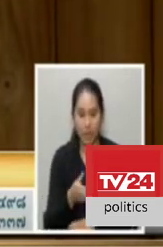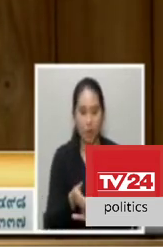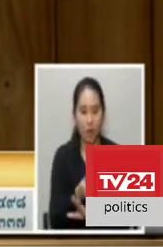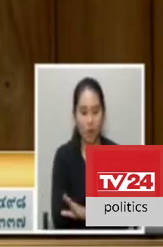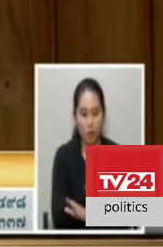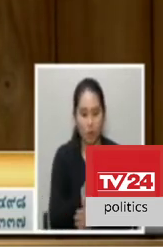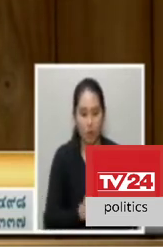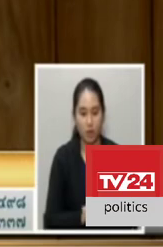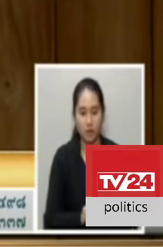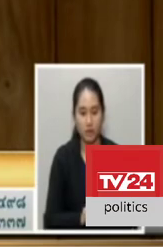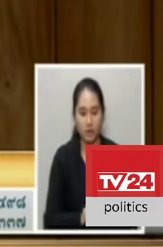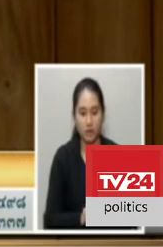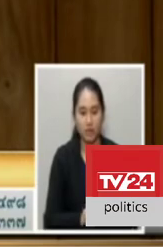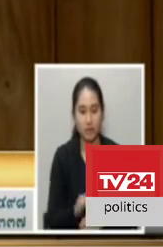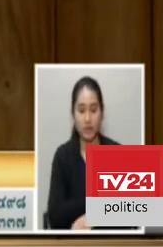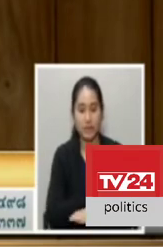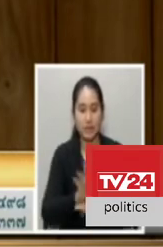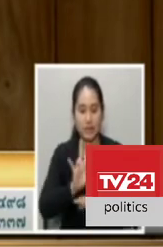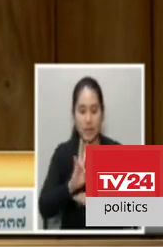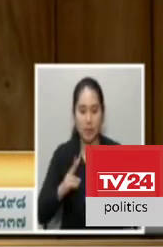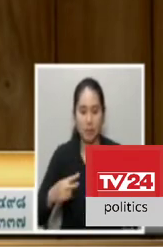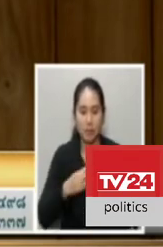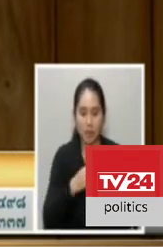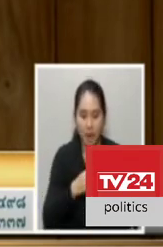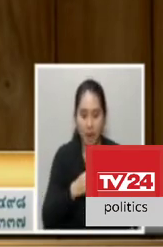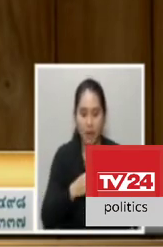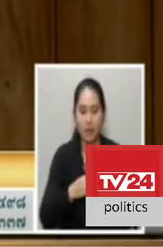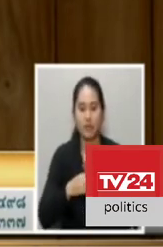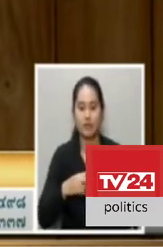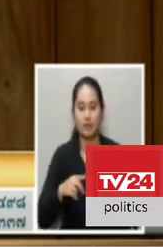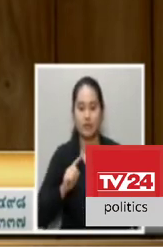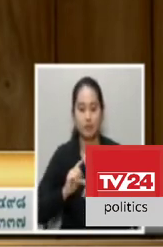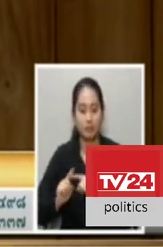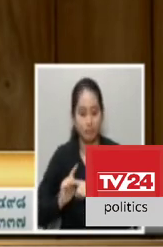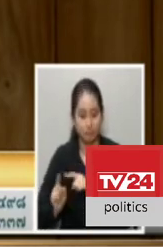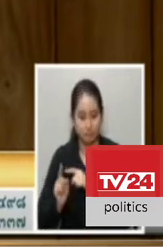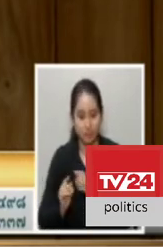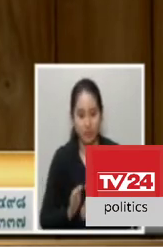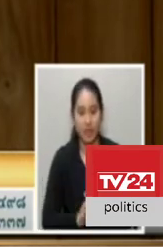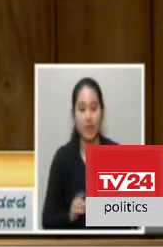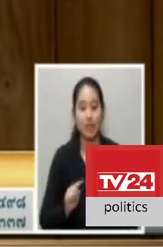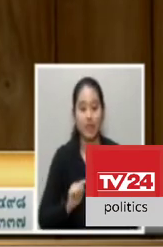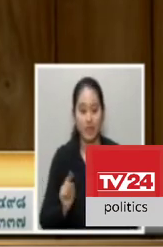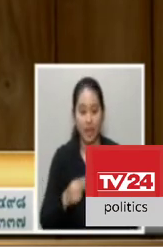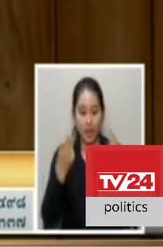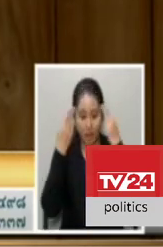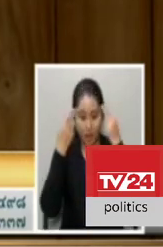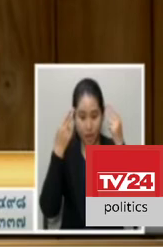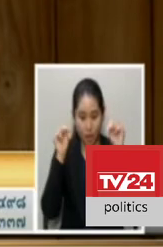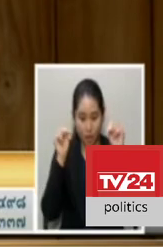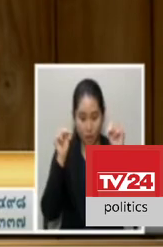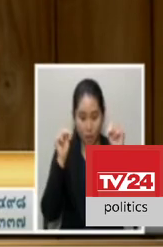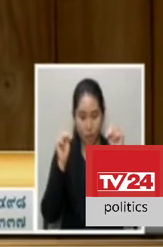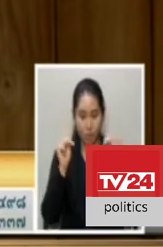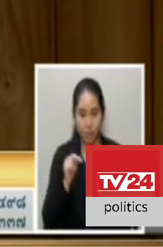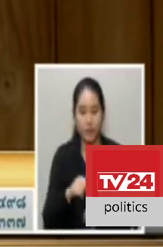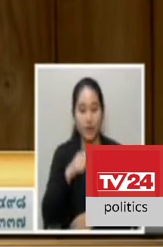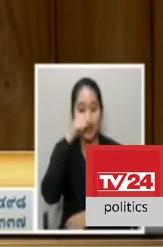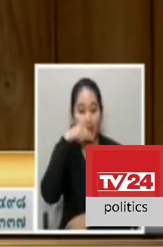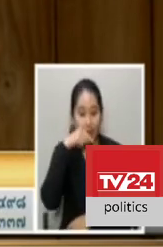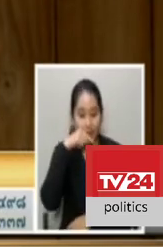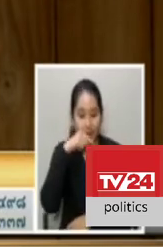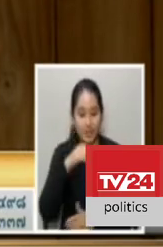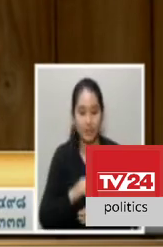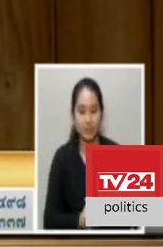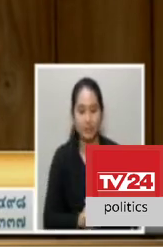อยู่แค่7บทเท่านั้นแล้วก็ไปไม่ได้นะก็ตันอยู่แค่นั้นแต่นายกรัฐมนตรีของไทยนะฮะใน